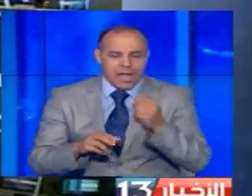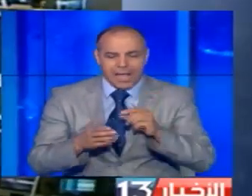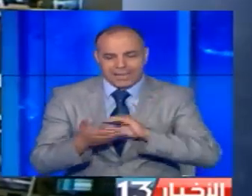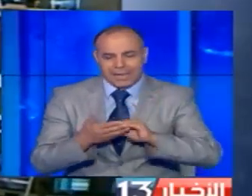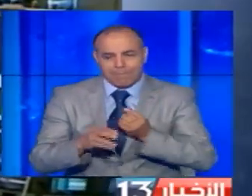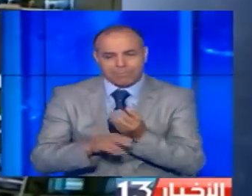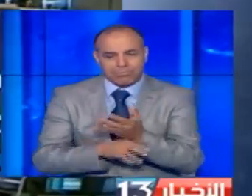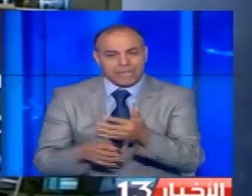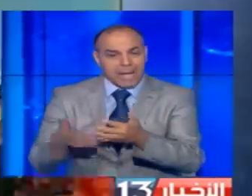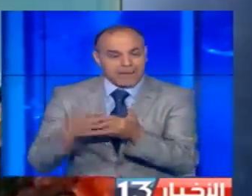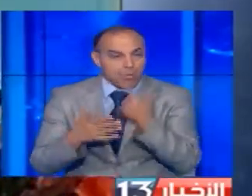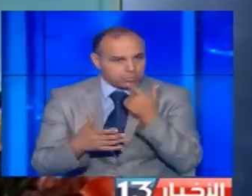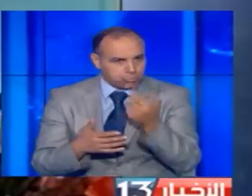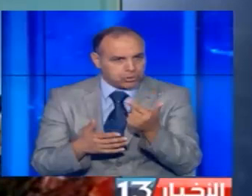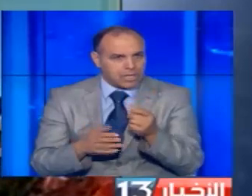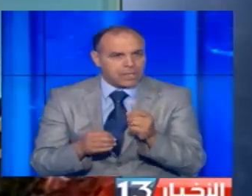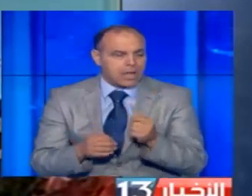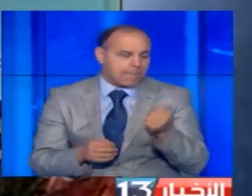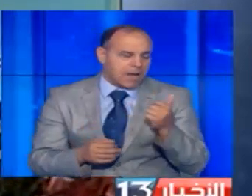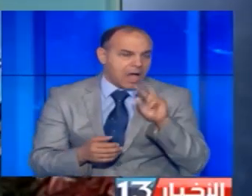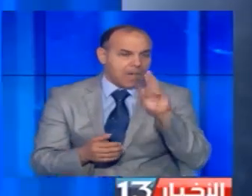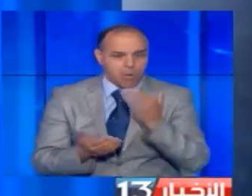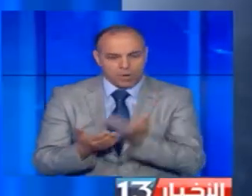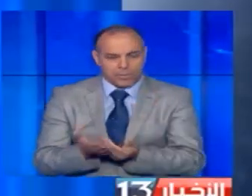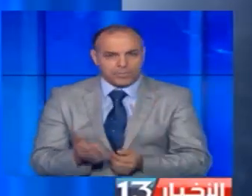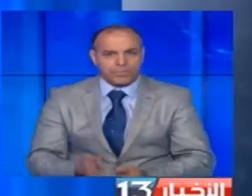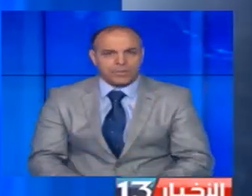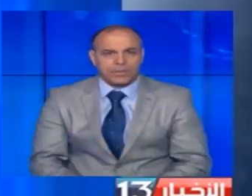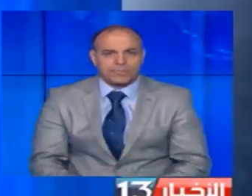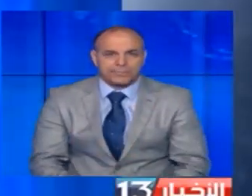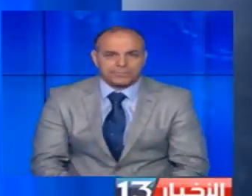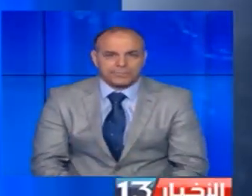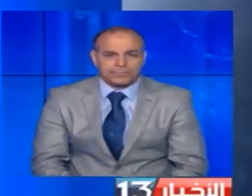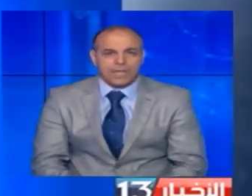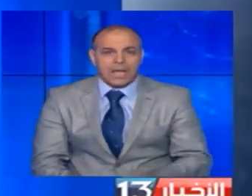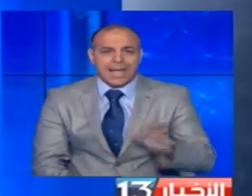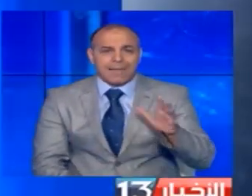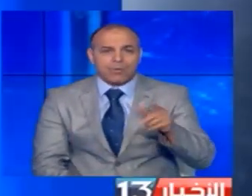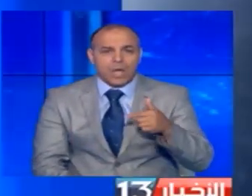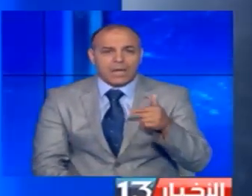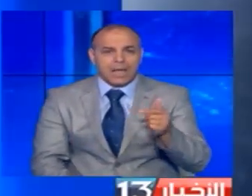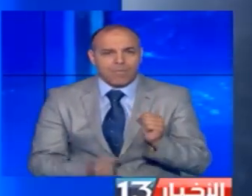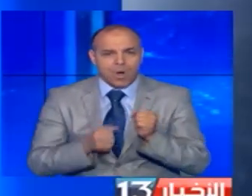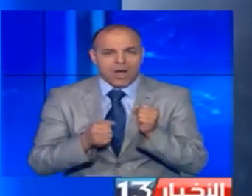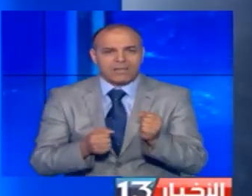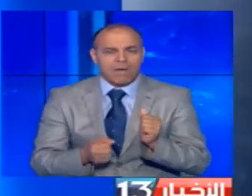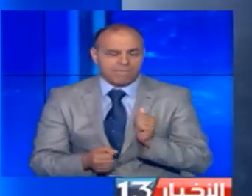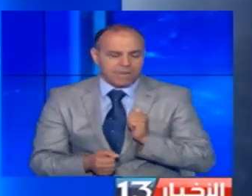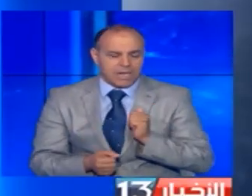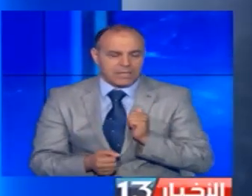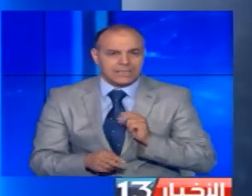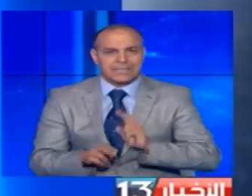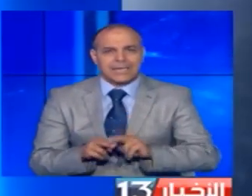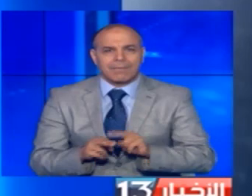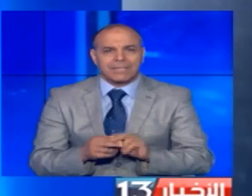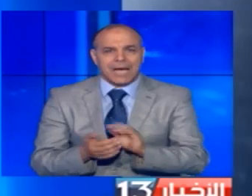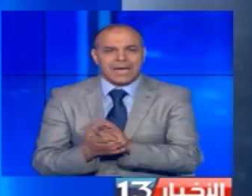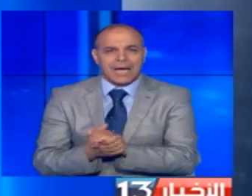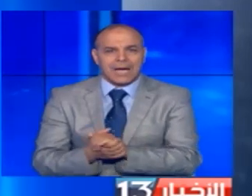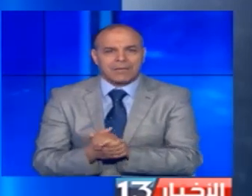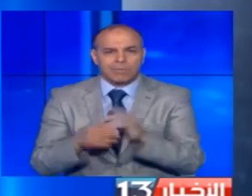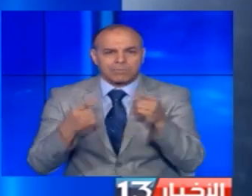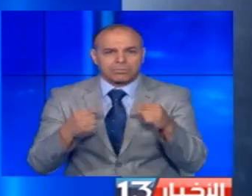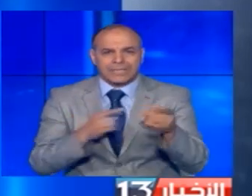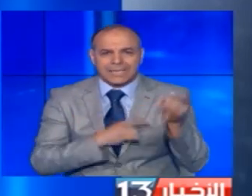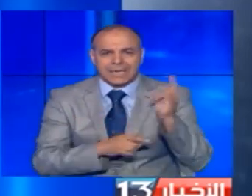الامريكيه الصادره امس فيما يبدو ان محاولات فرديه لترميم علاقات بدايه